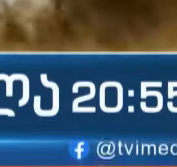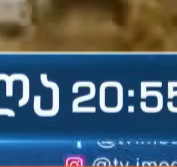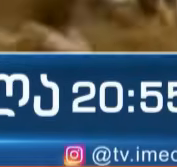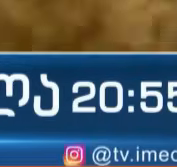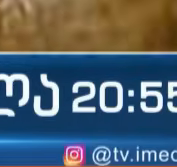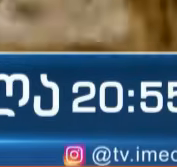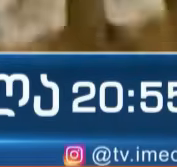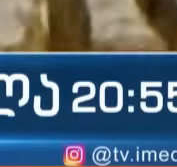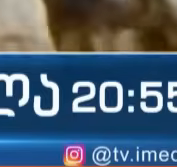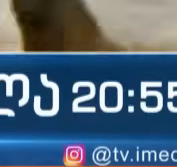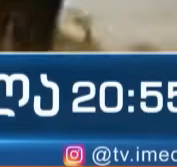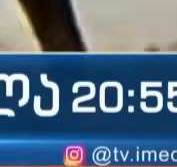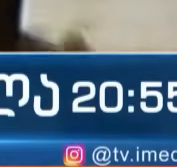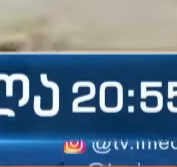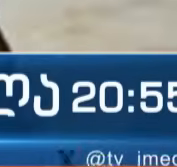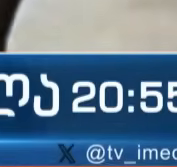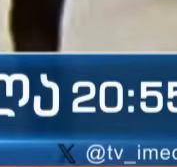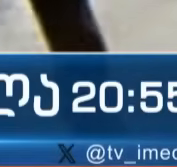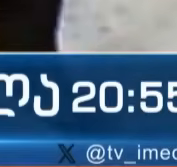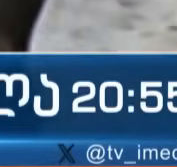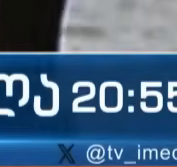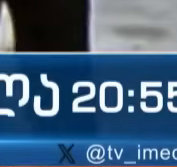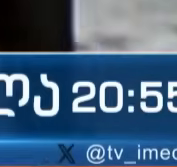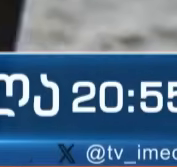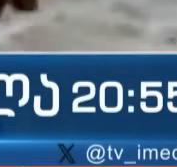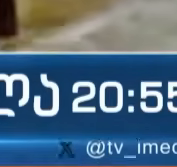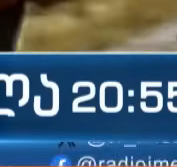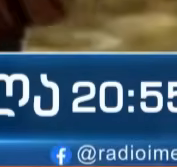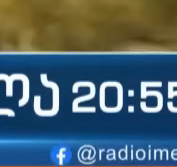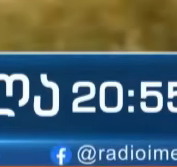ლიკა ქავჟარაძისა და სოსო ჯაჭვლიანის წყვილი სამუდამოდ დარჩა.